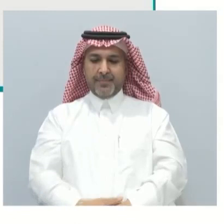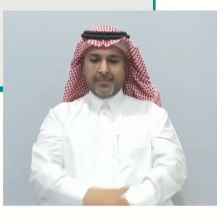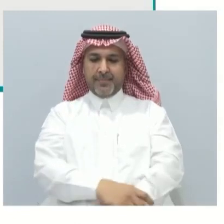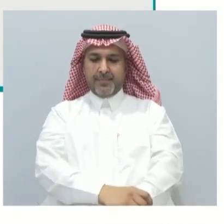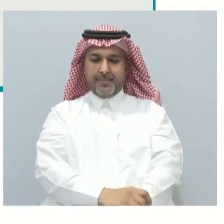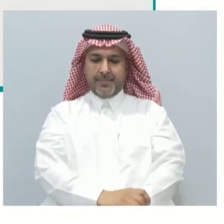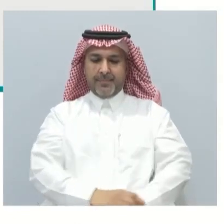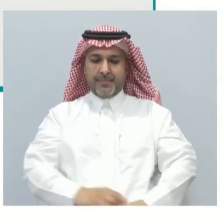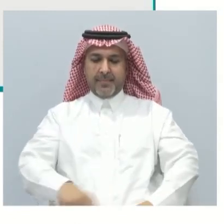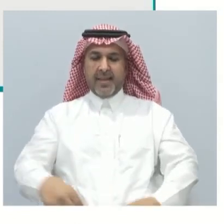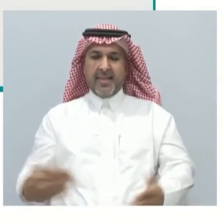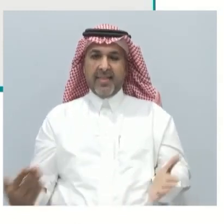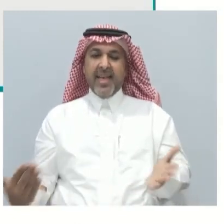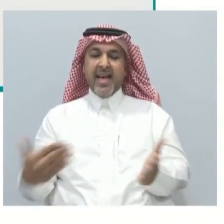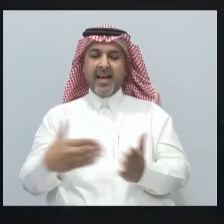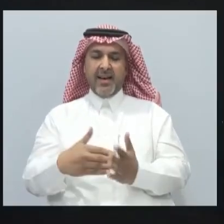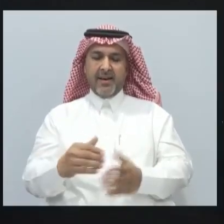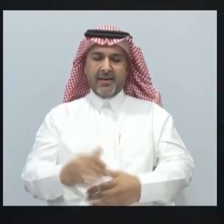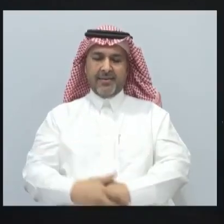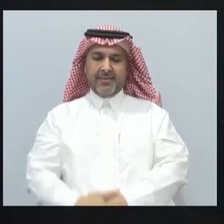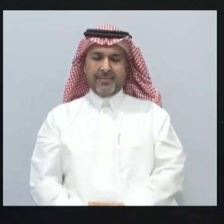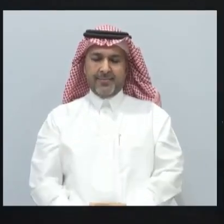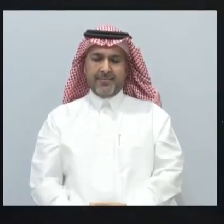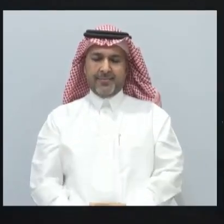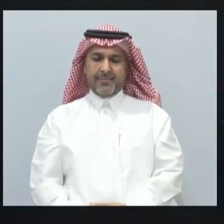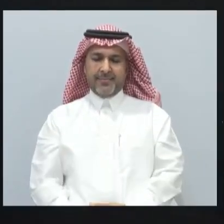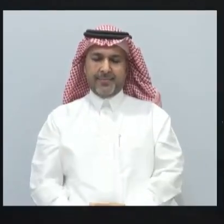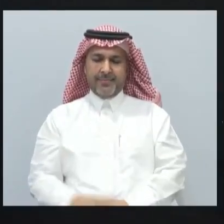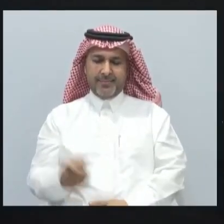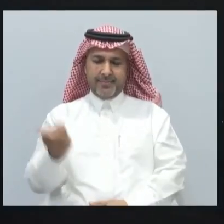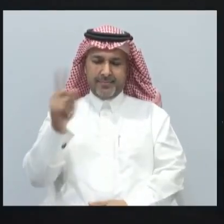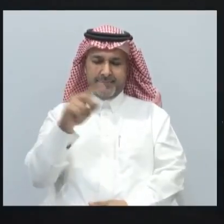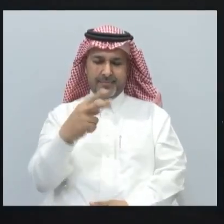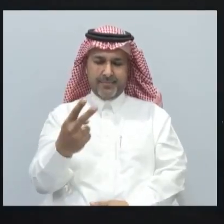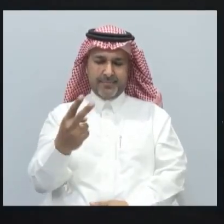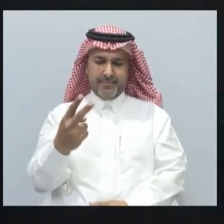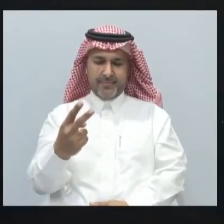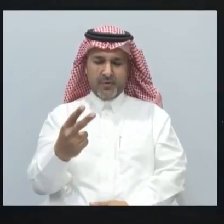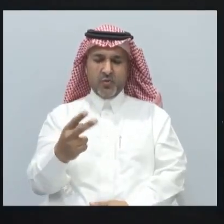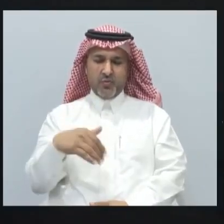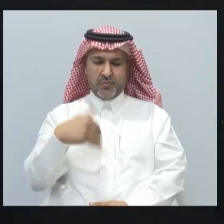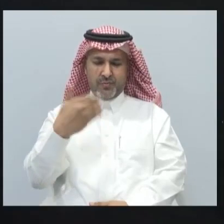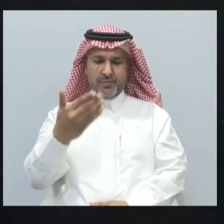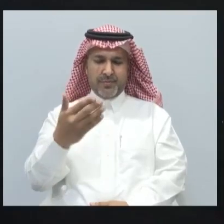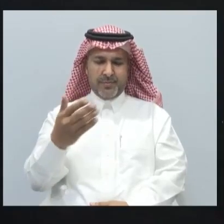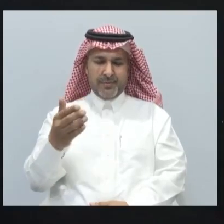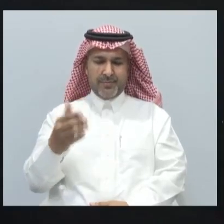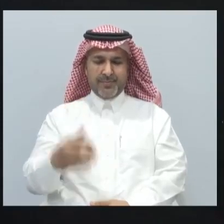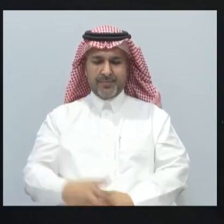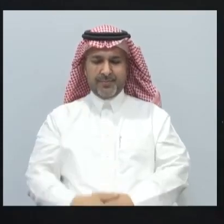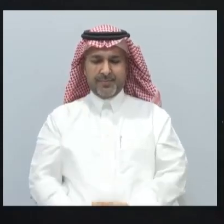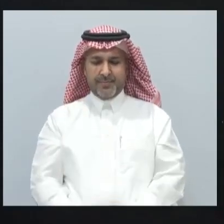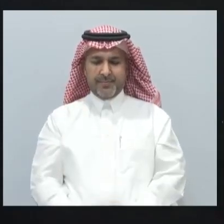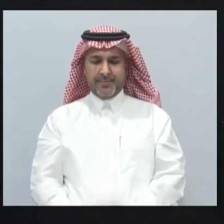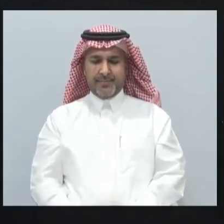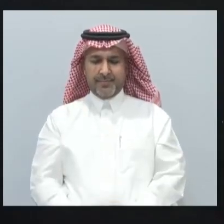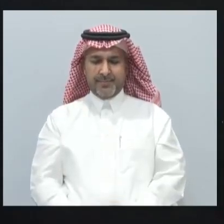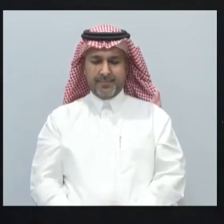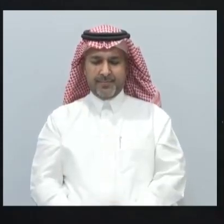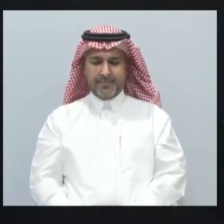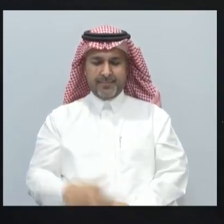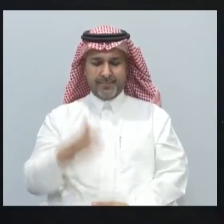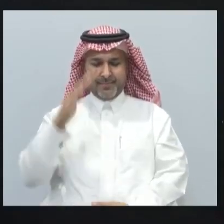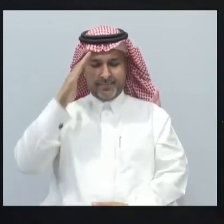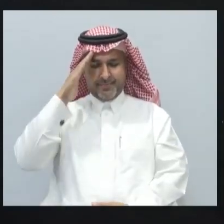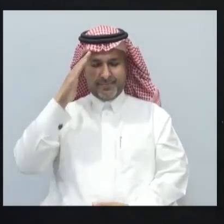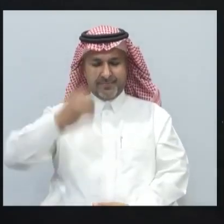ونكتفي يعني اليوم بهذا القدر ان شاء الله على امل اللقاء بكم في درس قادم نكمل معا هذا الدرس اتمنى انكم تكونوا استمتعت